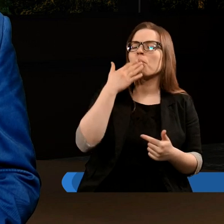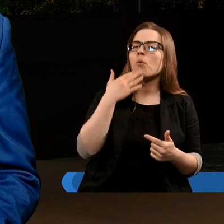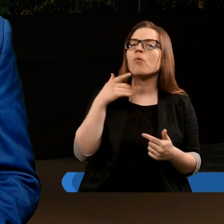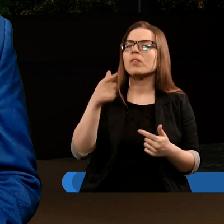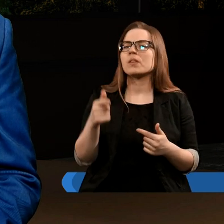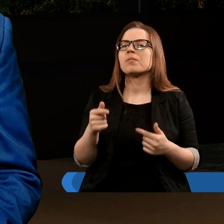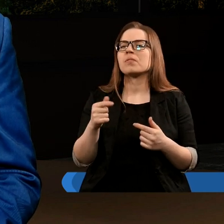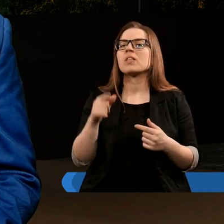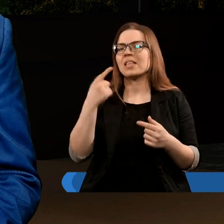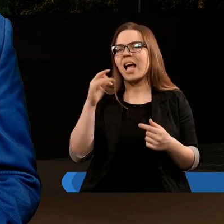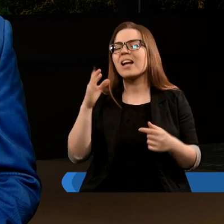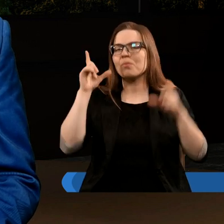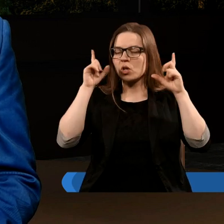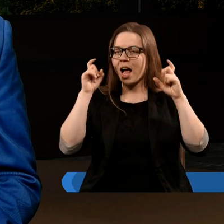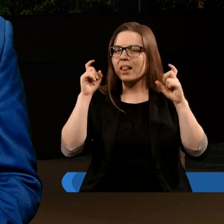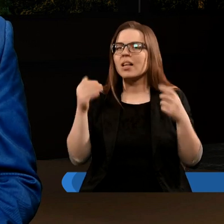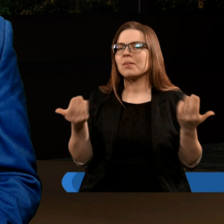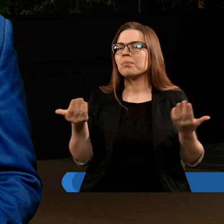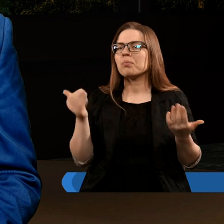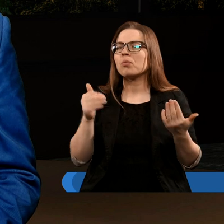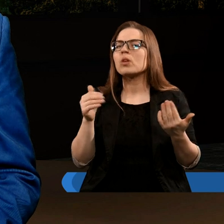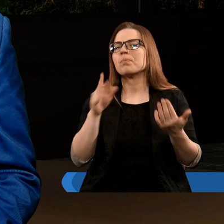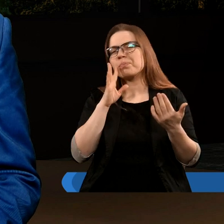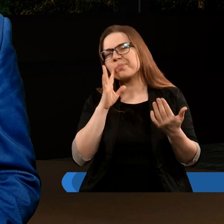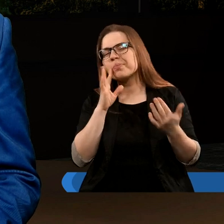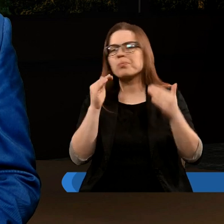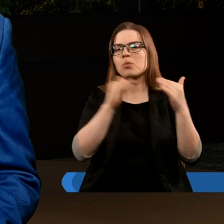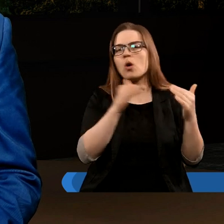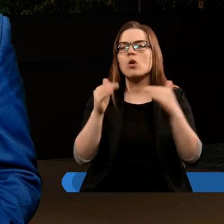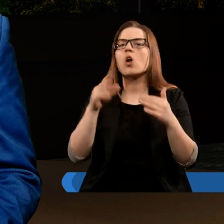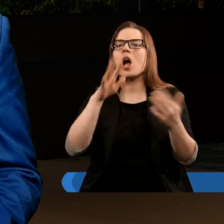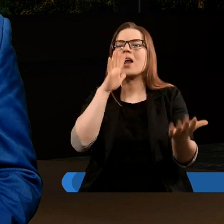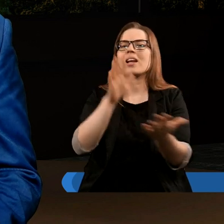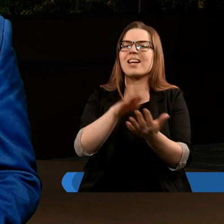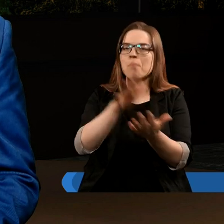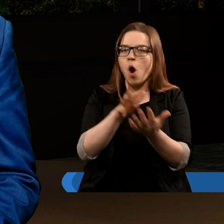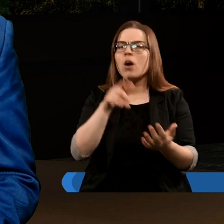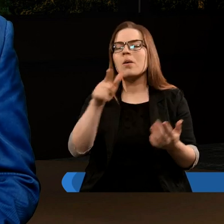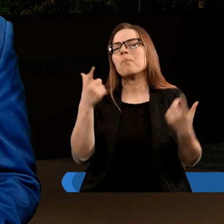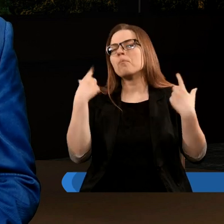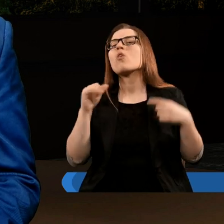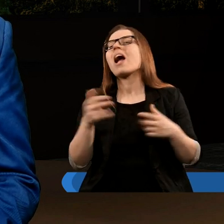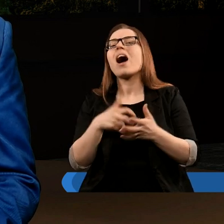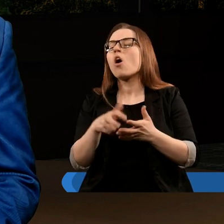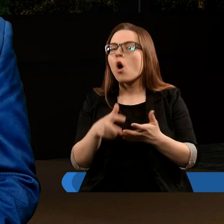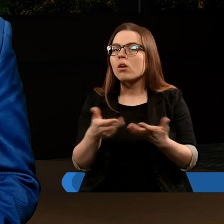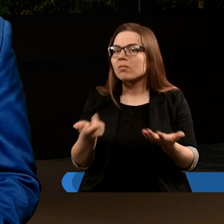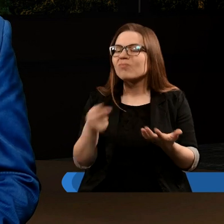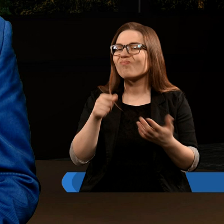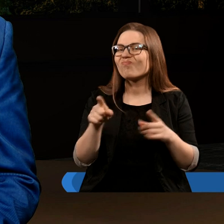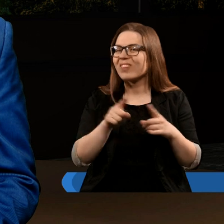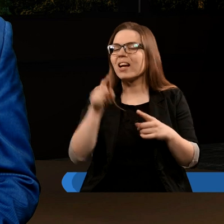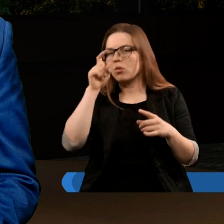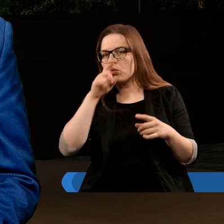iż owy smok to diabeł, szatan, możemy jasno sprecyzować o jakiego smoka, o jaką postać tutaj chodzi. Jaki to jest